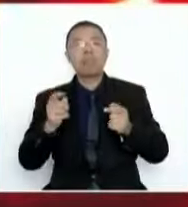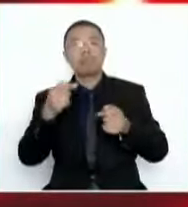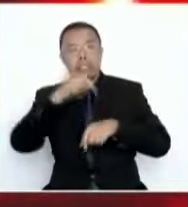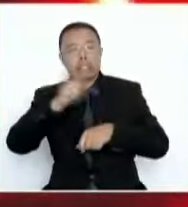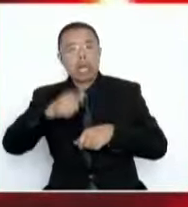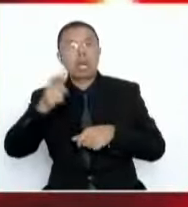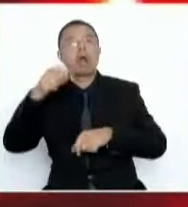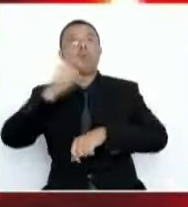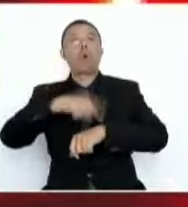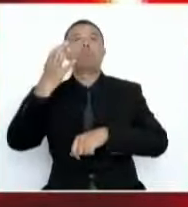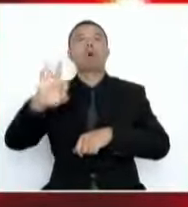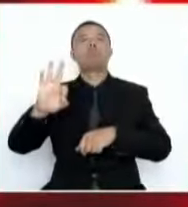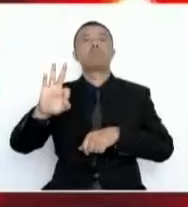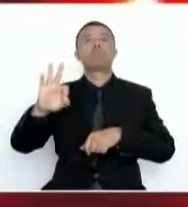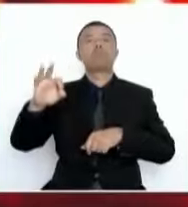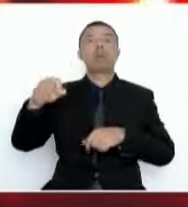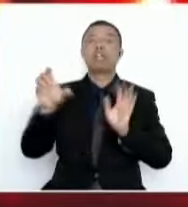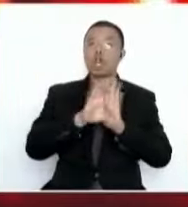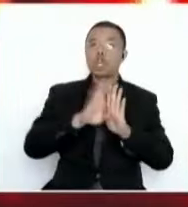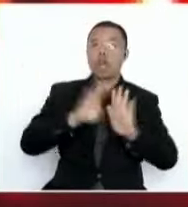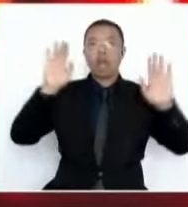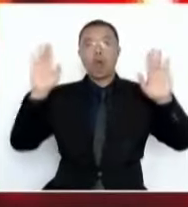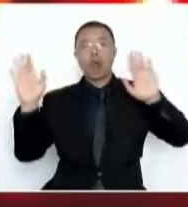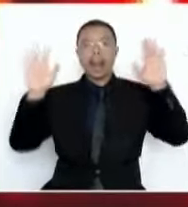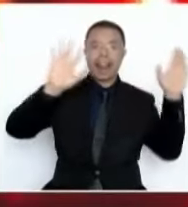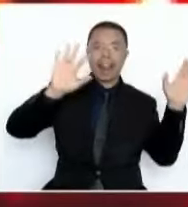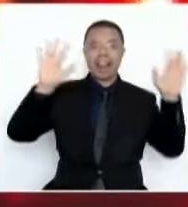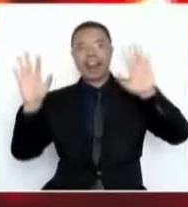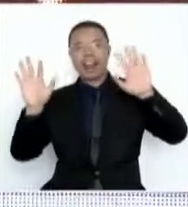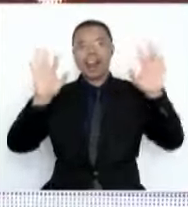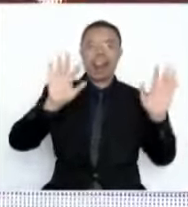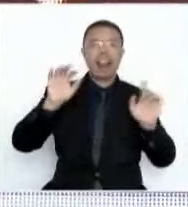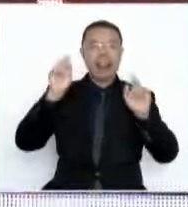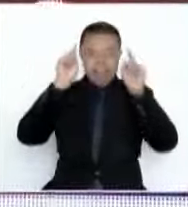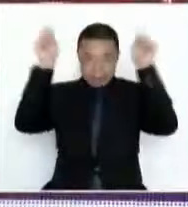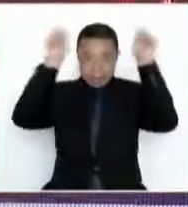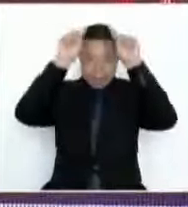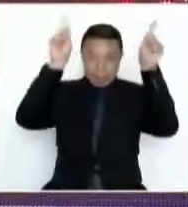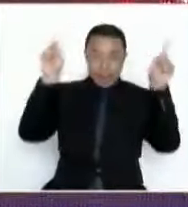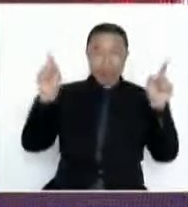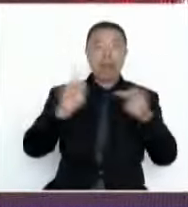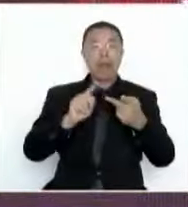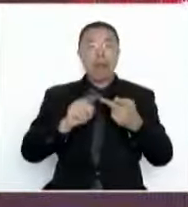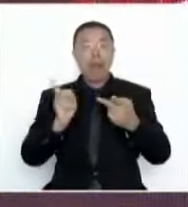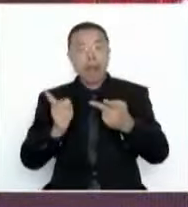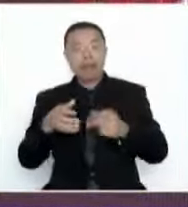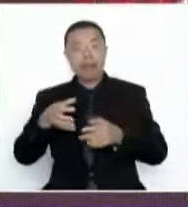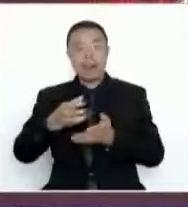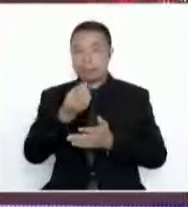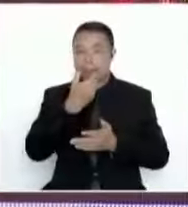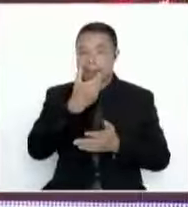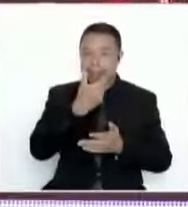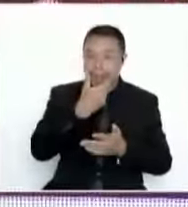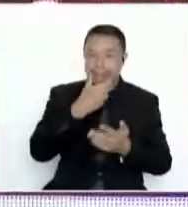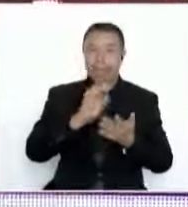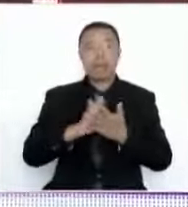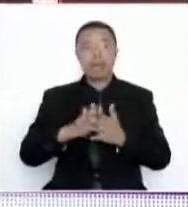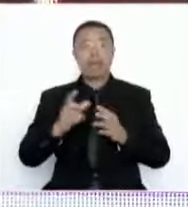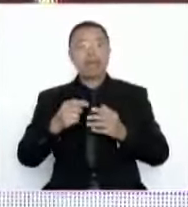Del budaya seperti ondel-ondel kembang kelapa ornamen gigi balang baju sadariah